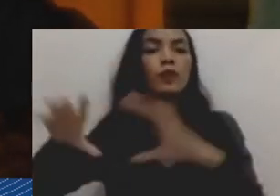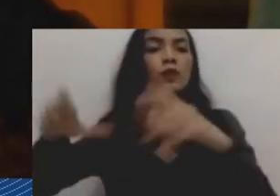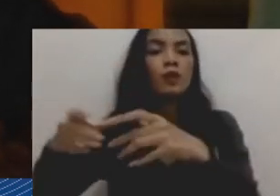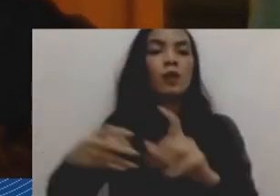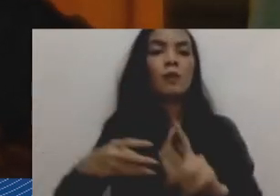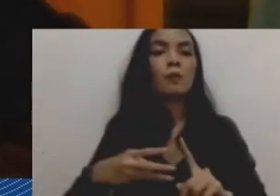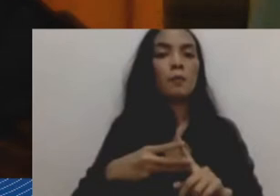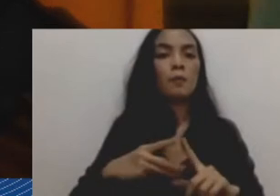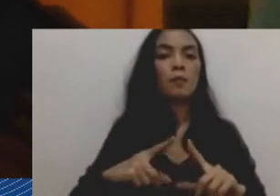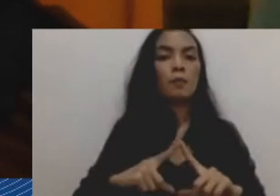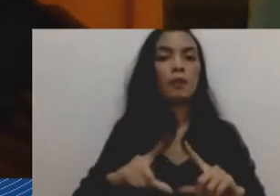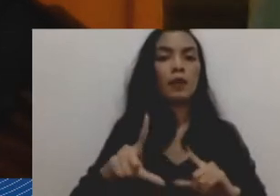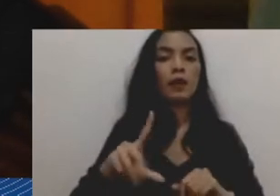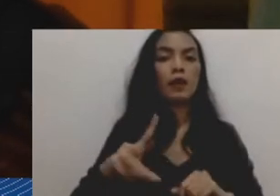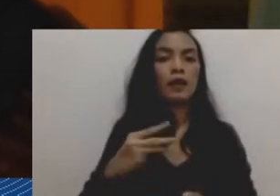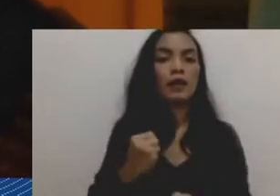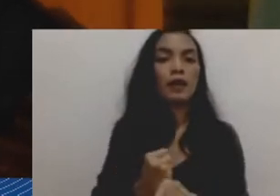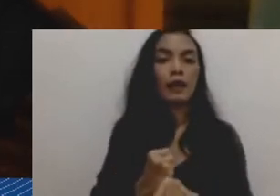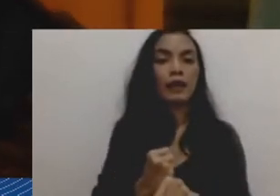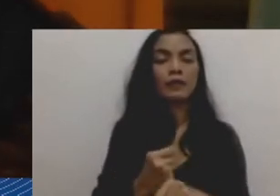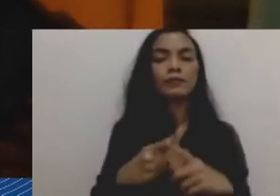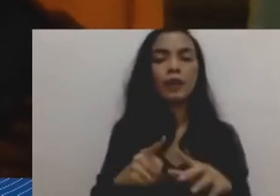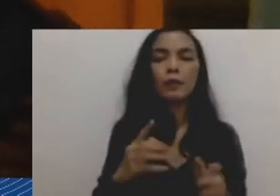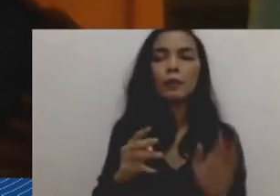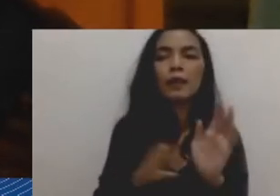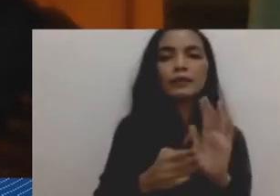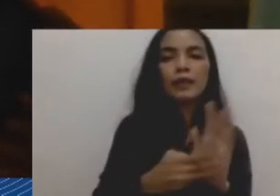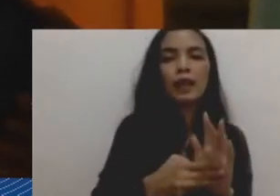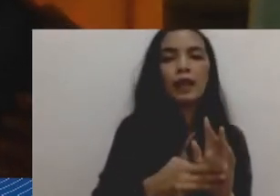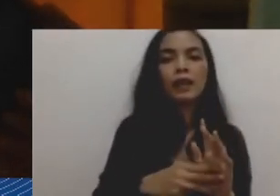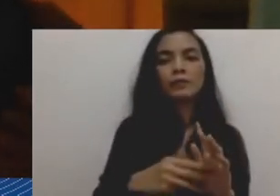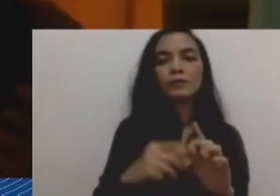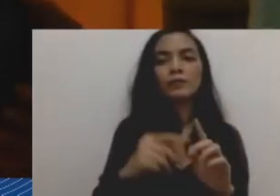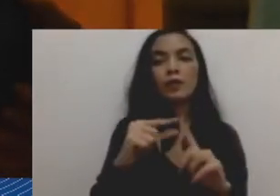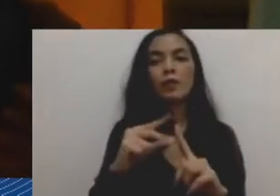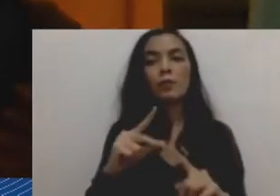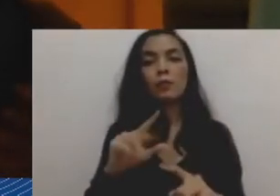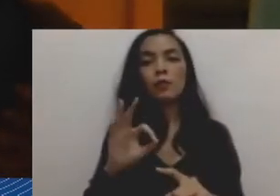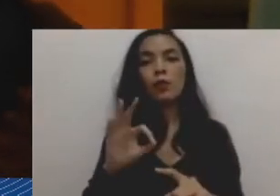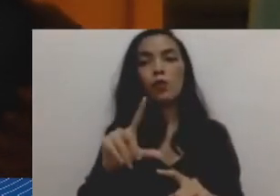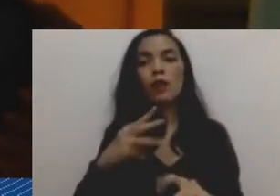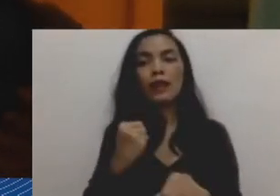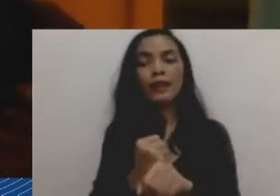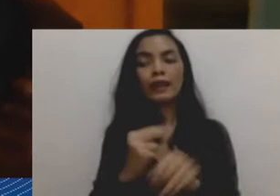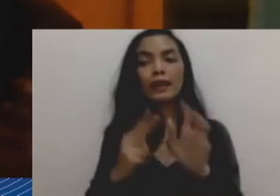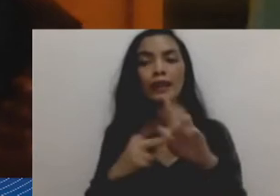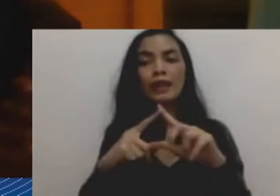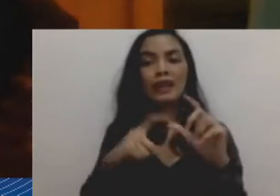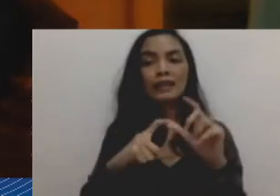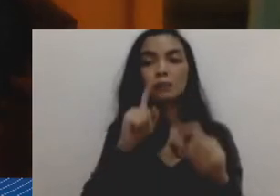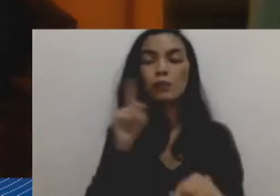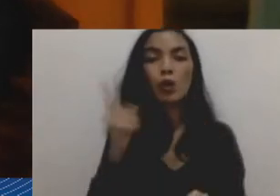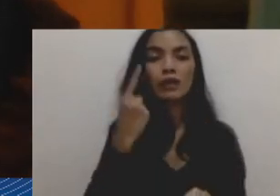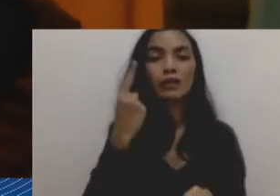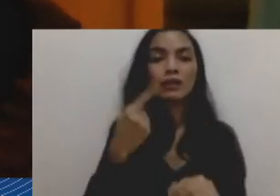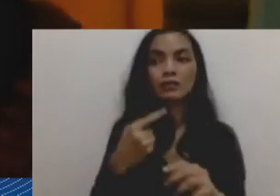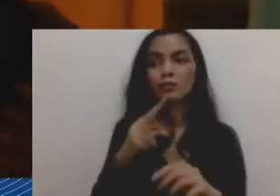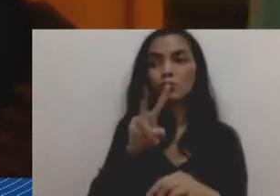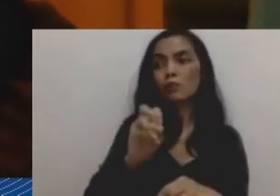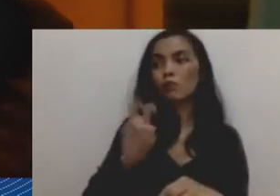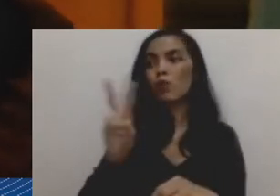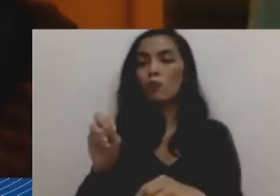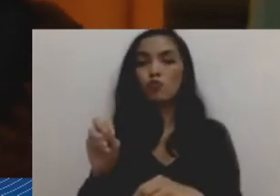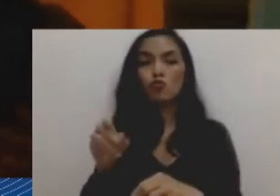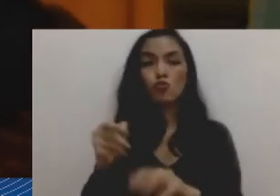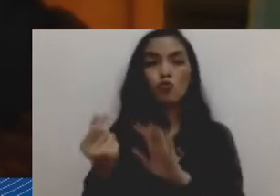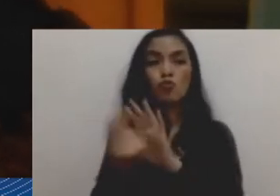momentum prolegnas 2020, undang-undang ini di-drop, tidak masuk menjadi prolegnas prioritas. Tapi masih ada di dalam